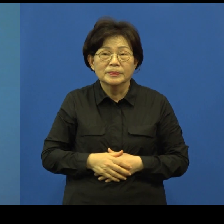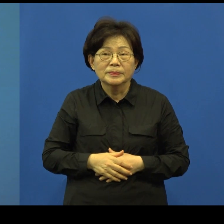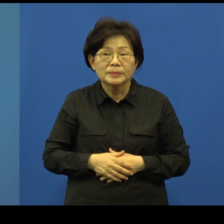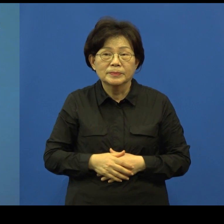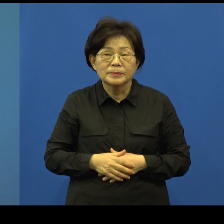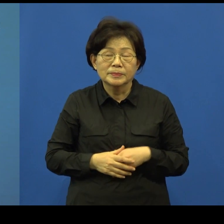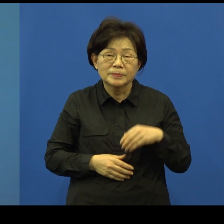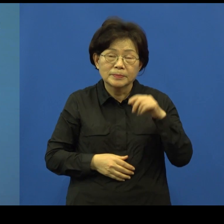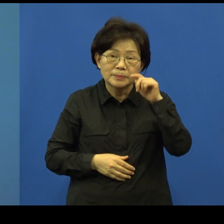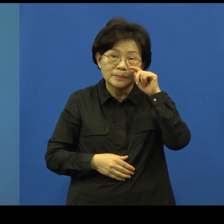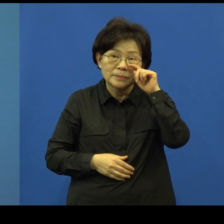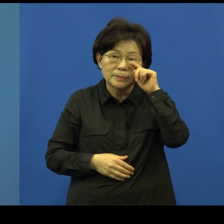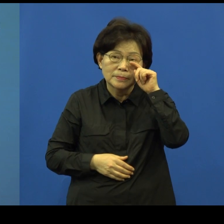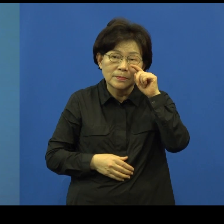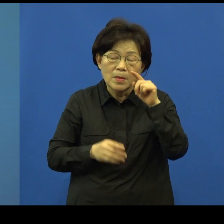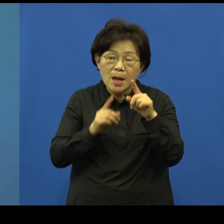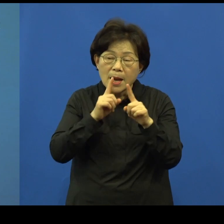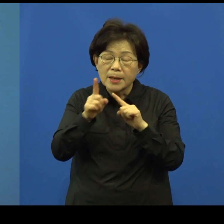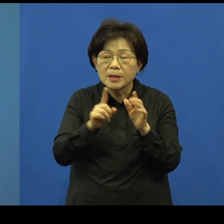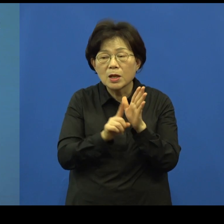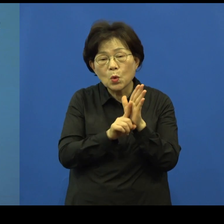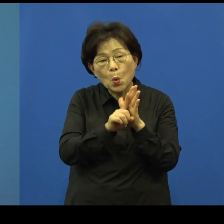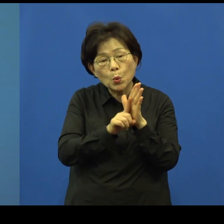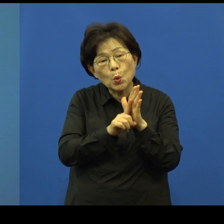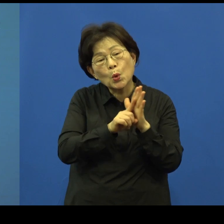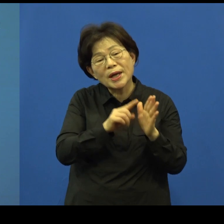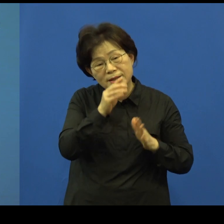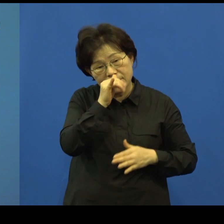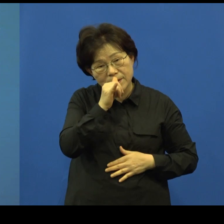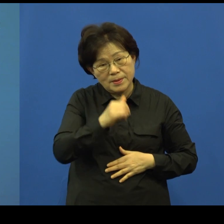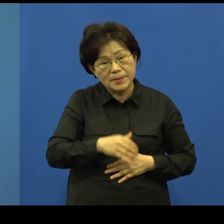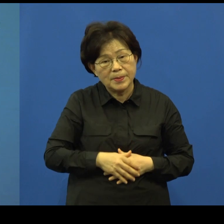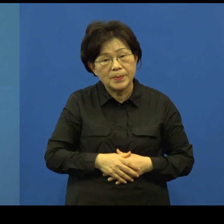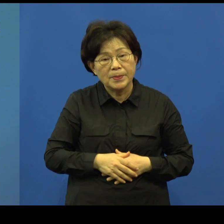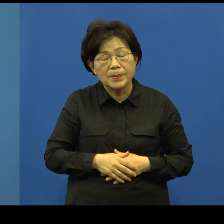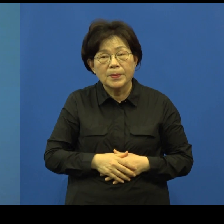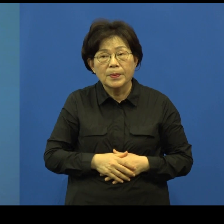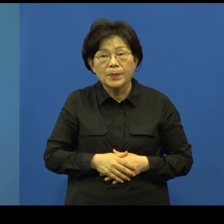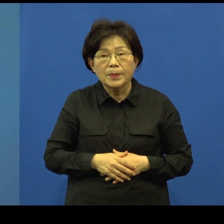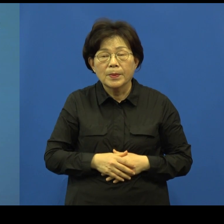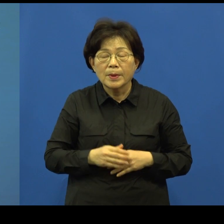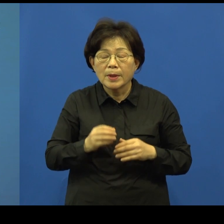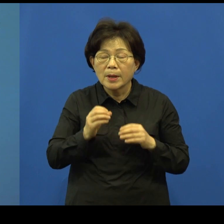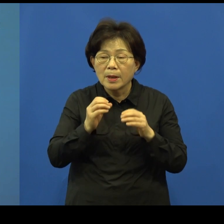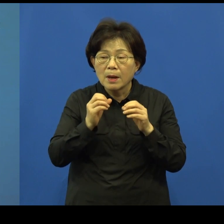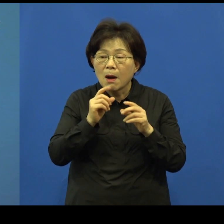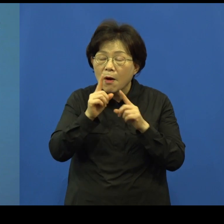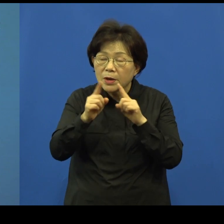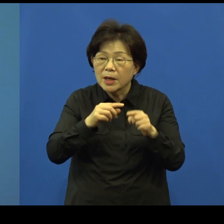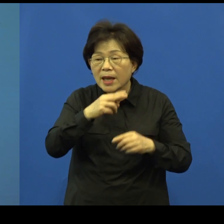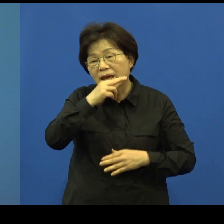잘 팔렸어요. 언어의 온도가 있다는 거예요. 또 언어의 향기가 있어요.